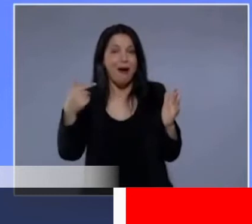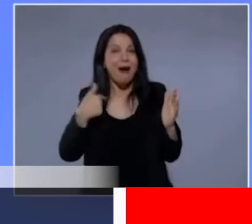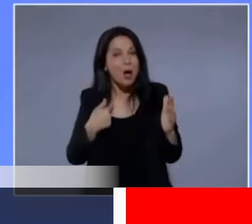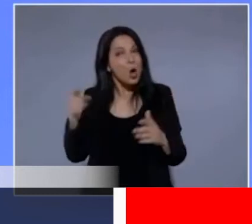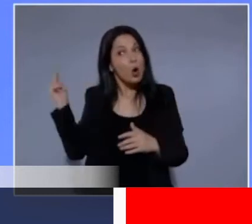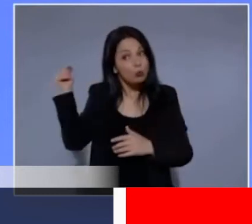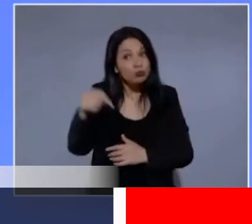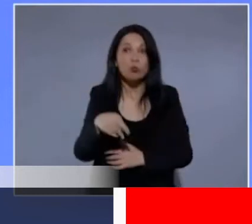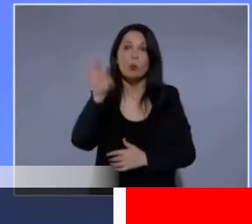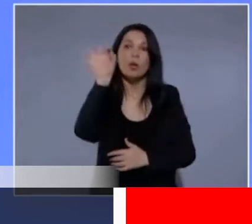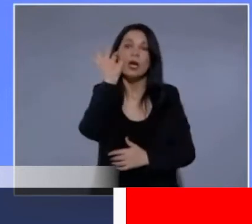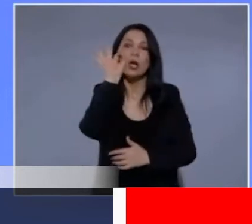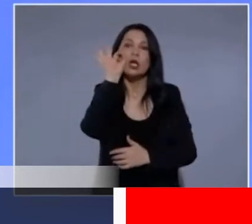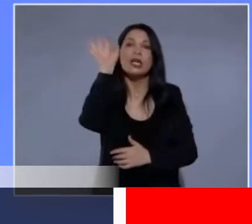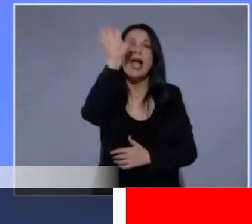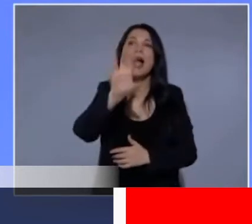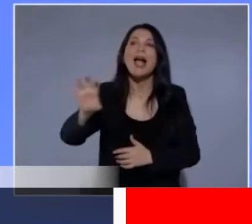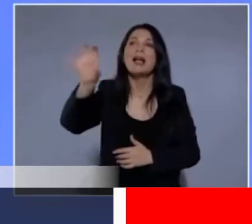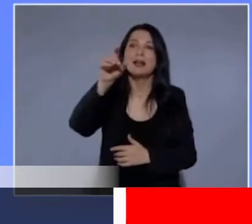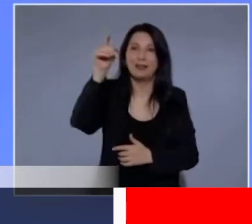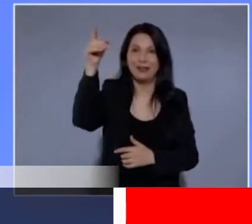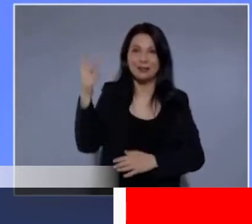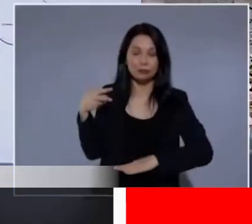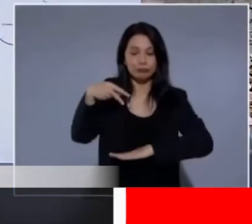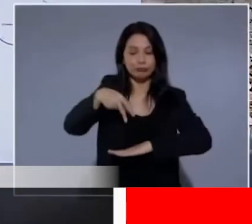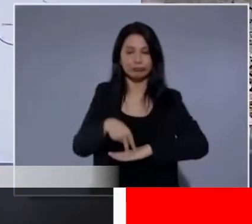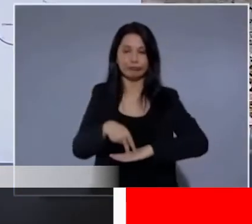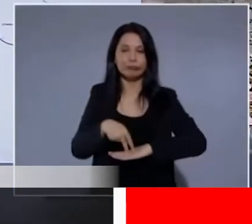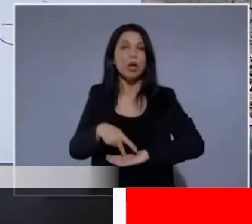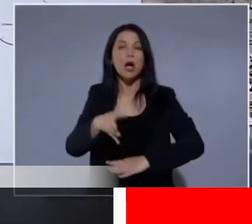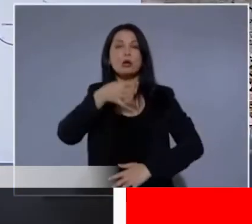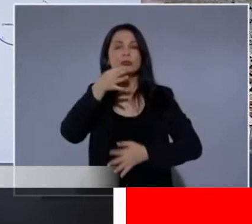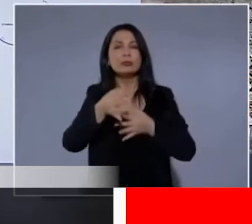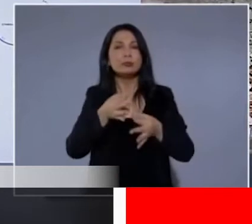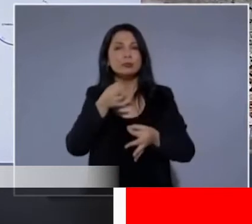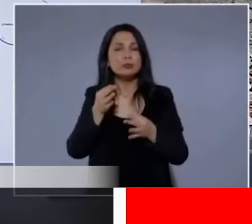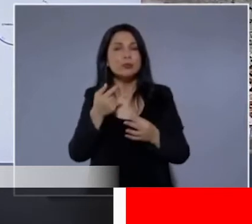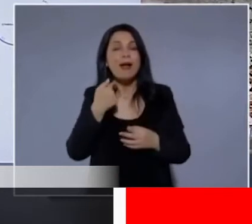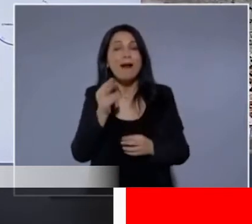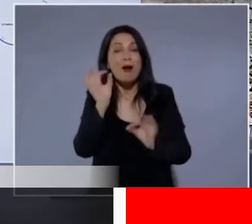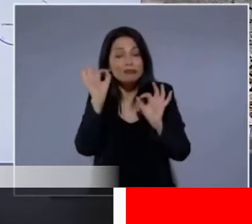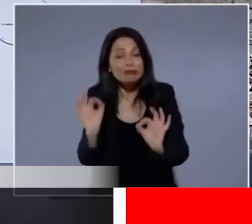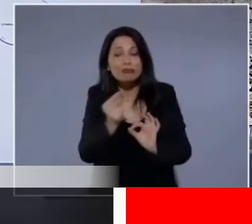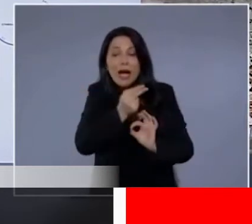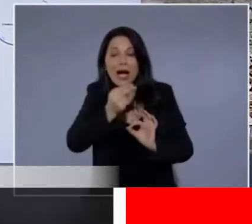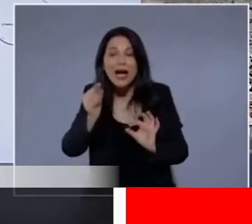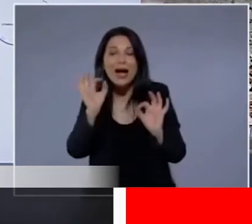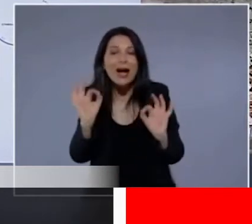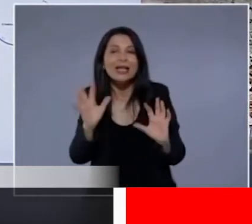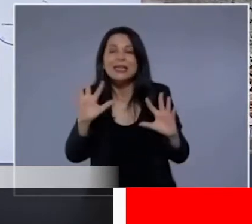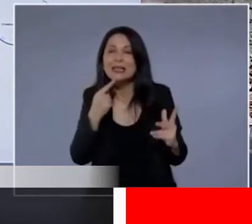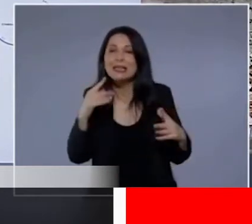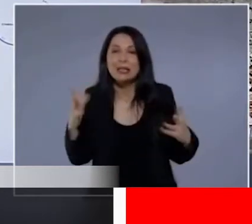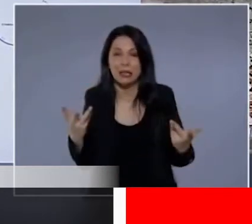Έκθεσης Θεσσαλονίκης, έλεγα επί λέξη, ο δρόμος Δράμας Αμφίπολης